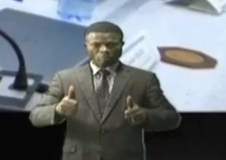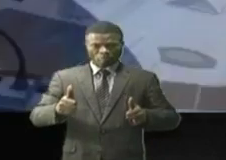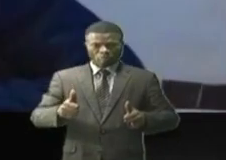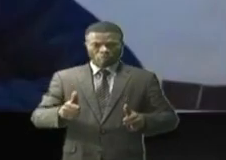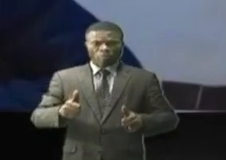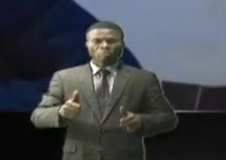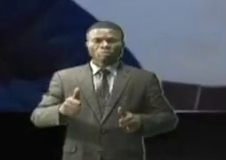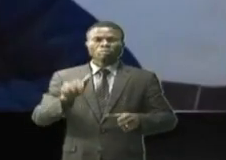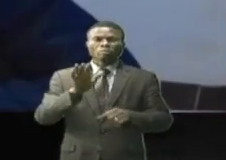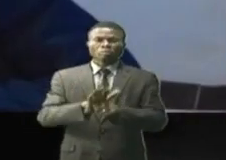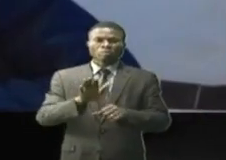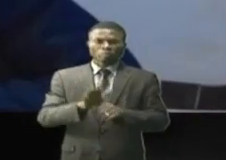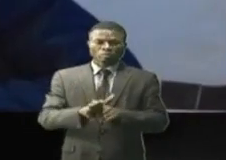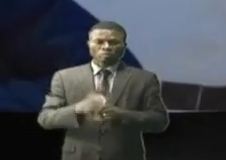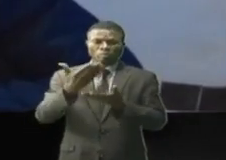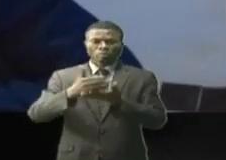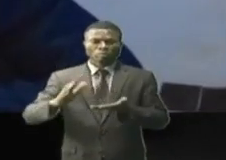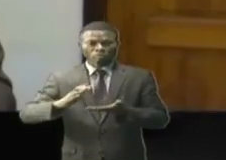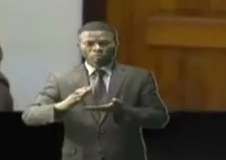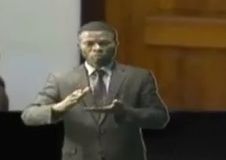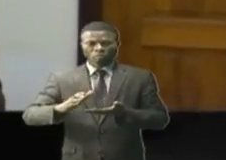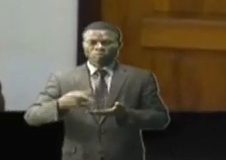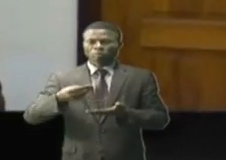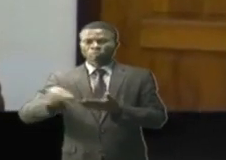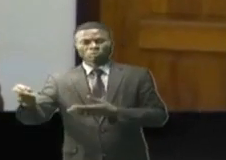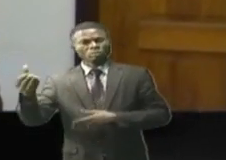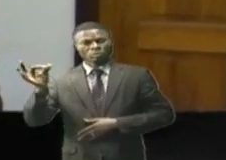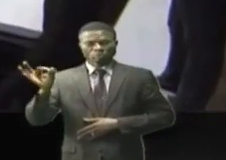majorité, une grande partie n'est pas encore achevée,